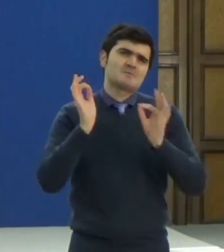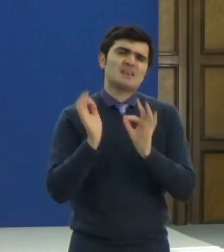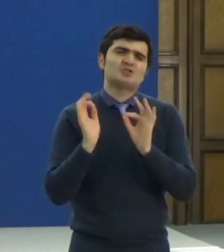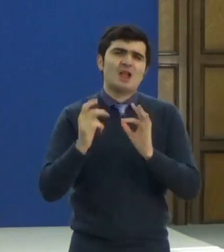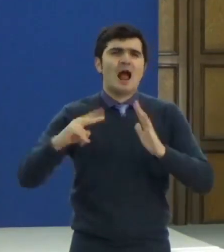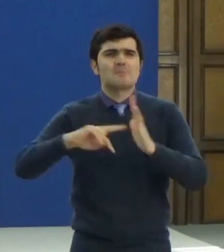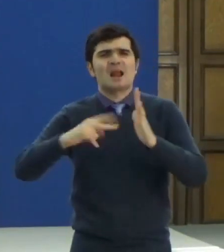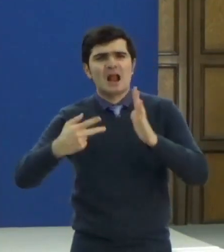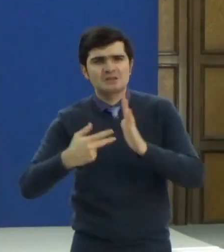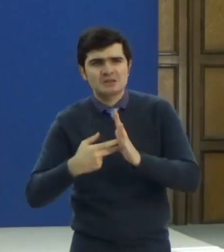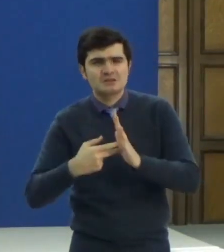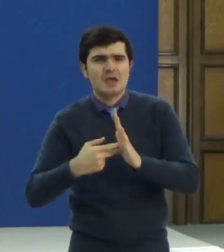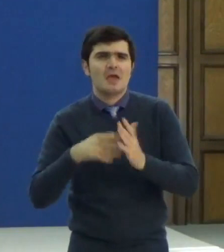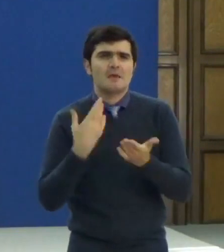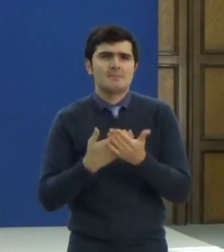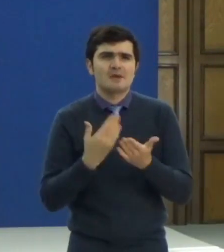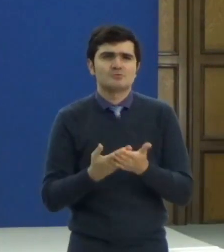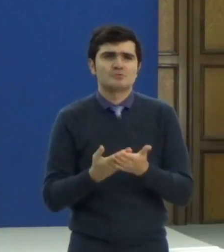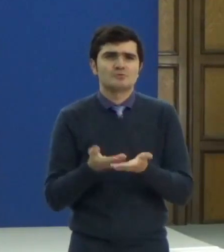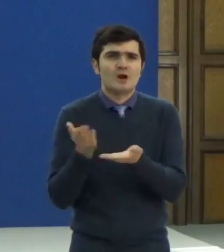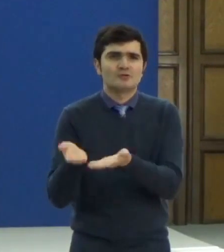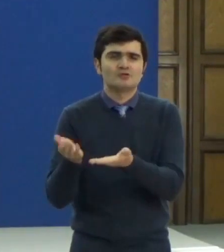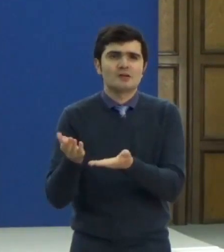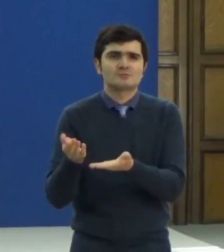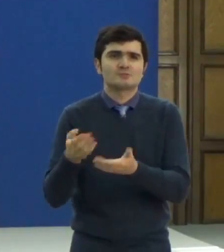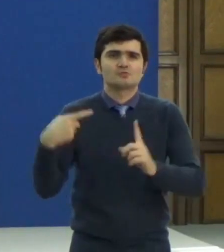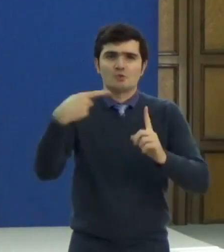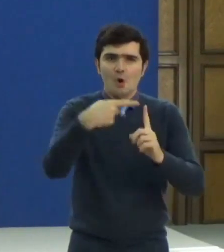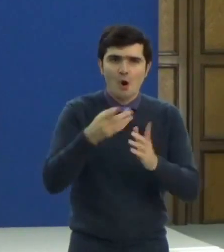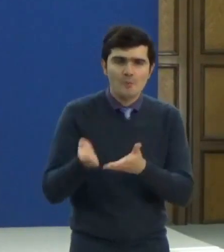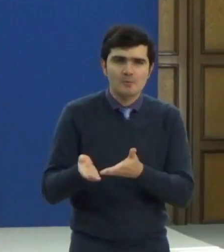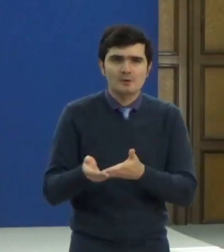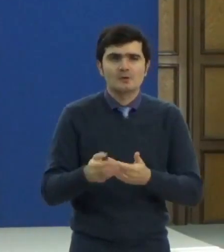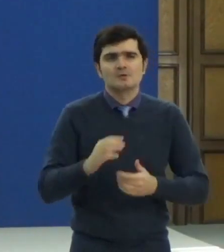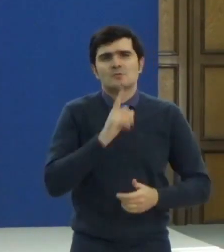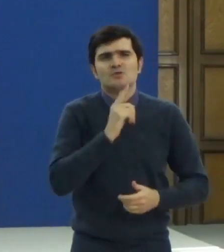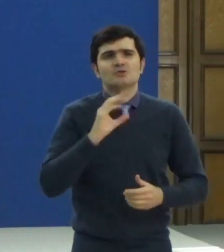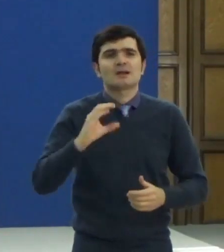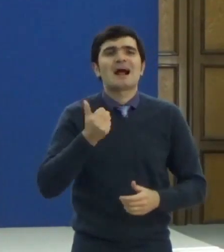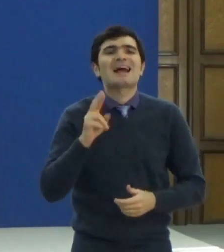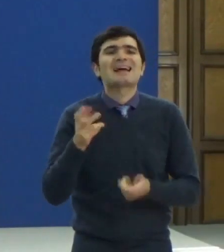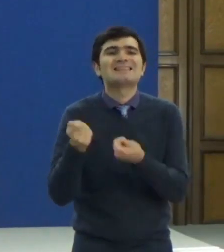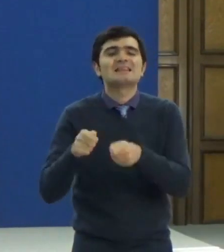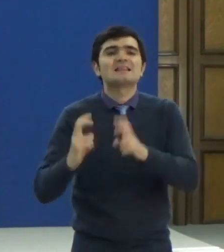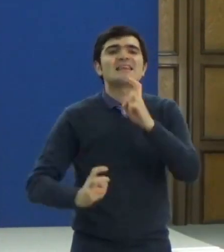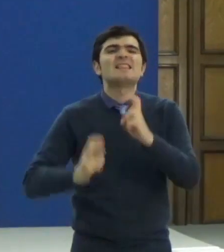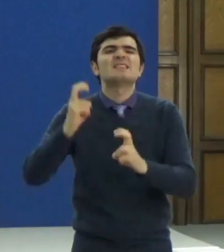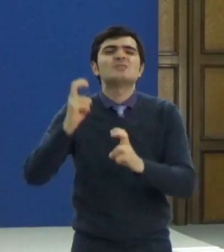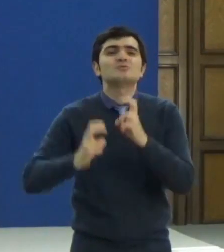special amenajate pentru această destinație, carantina instituționalizată,